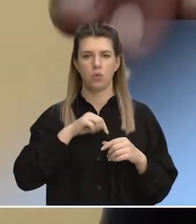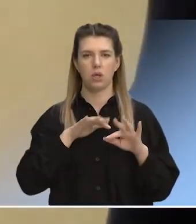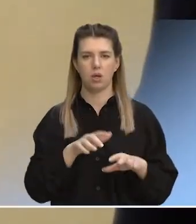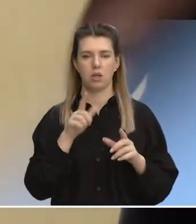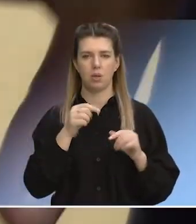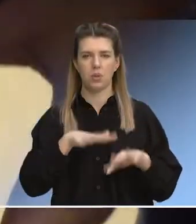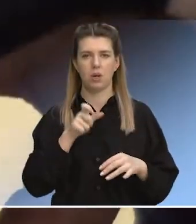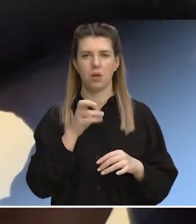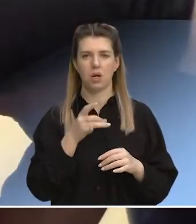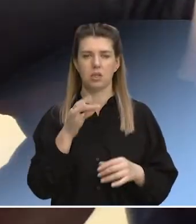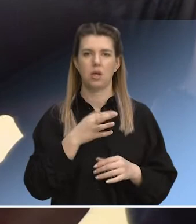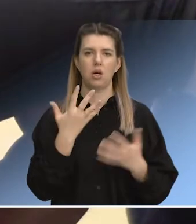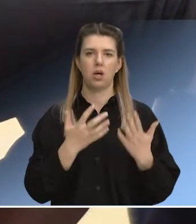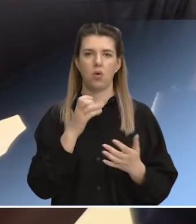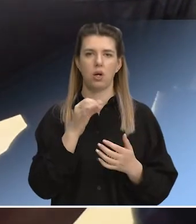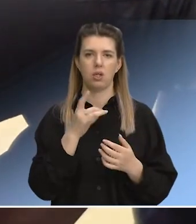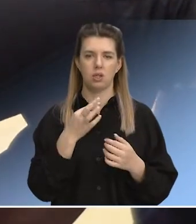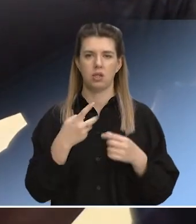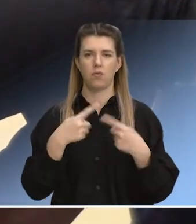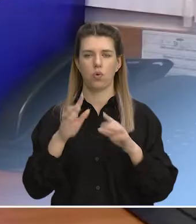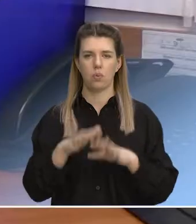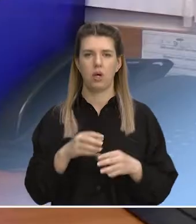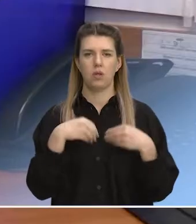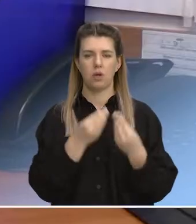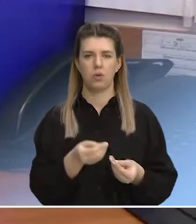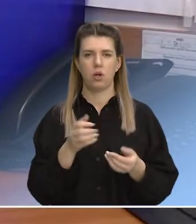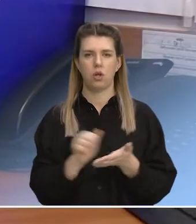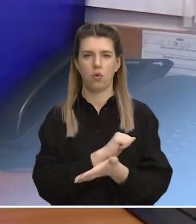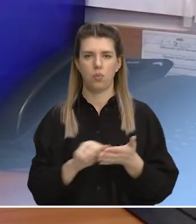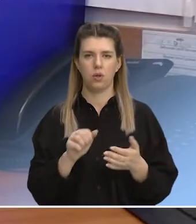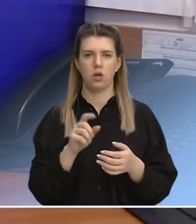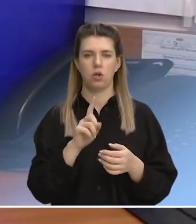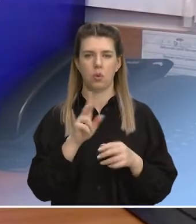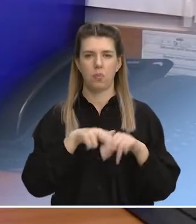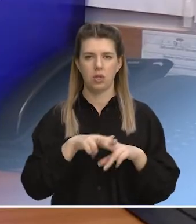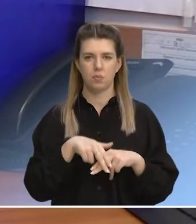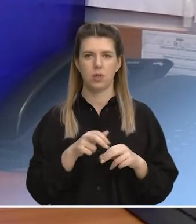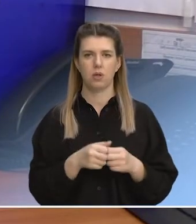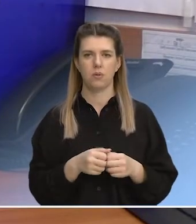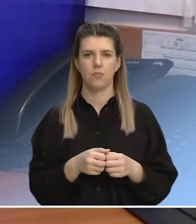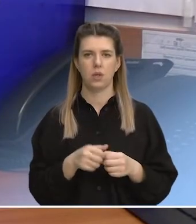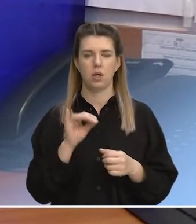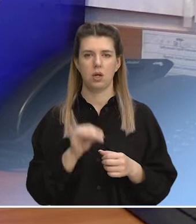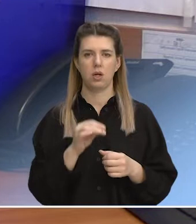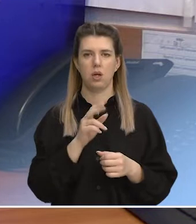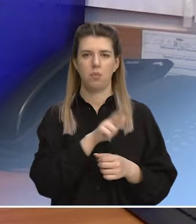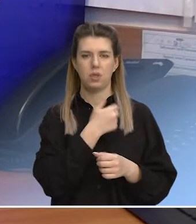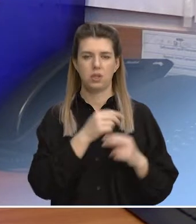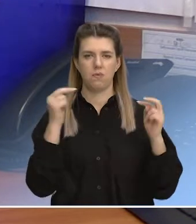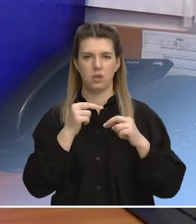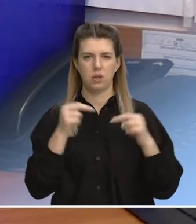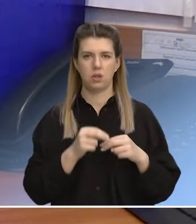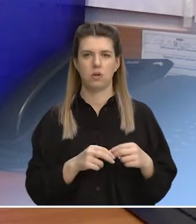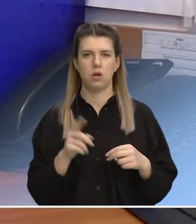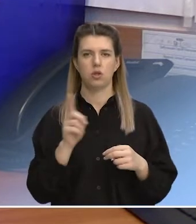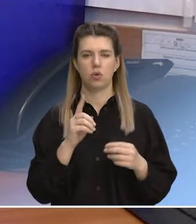сфере миграции, либо в уполномоченную организацию, предоставить для этого документ, удостоверяющий личность, и медицинское